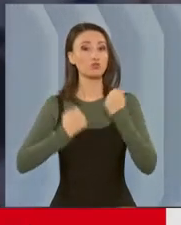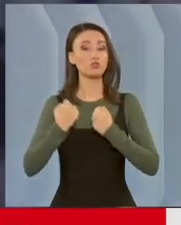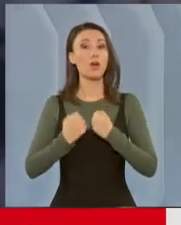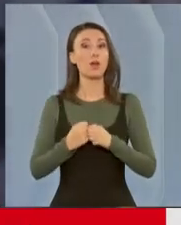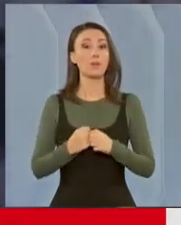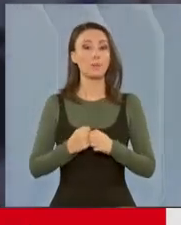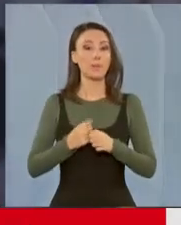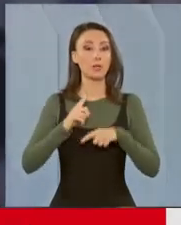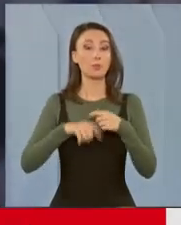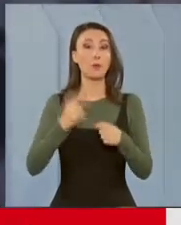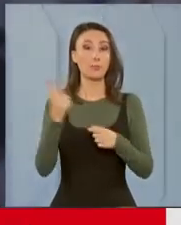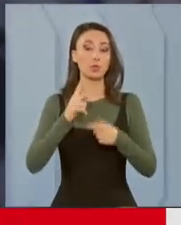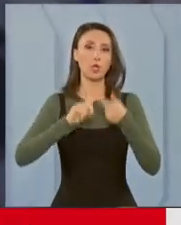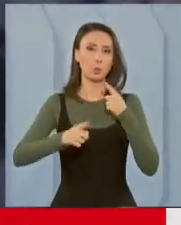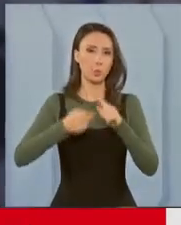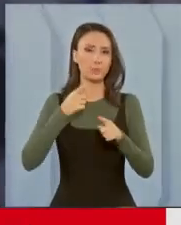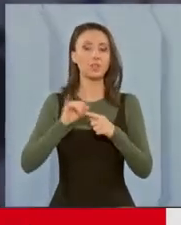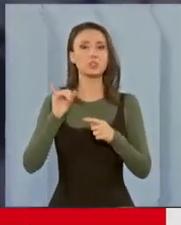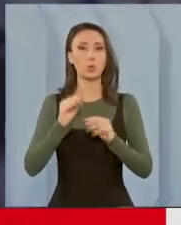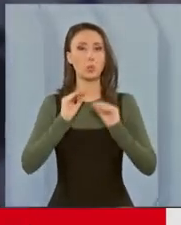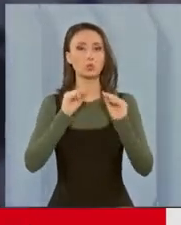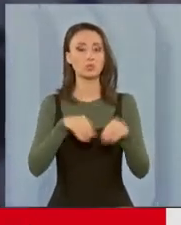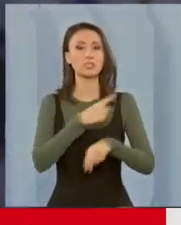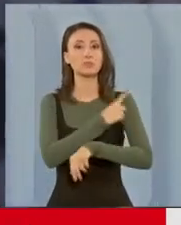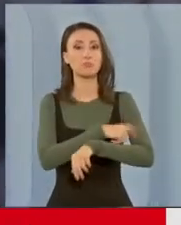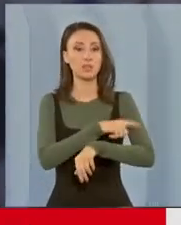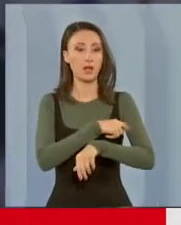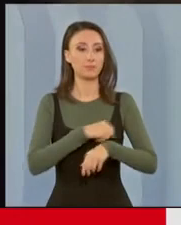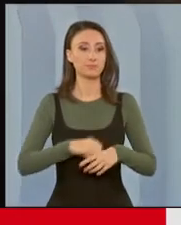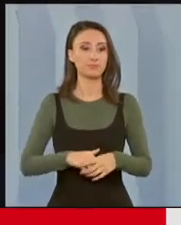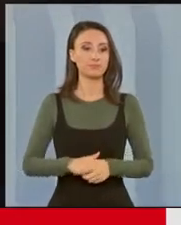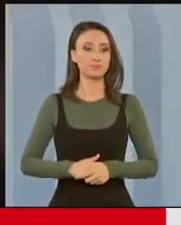ulterior cei doi s au luat la bătaie și au ajuns la